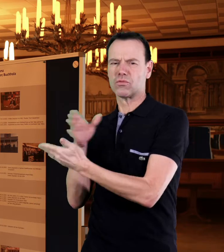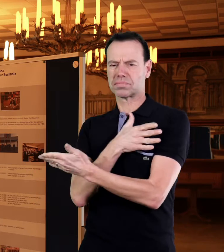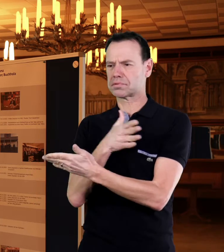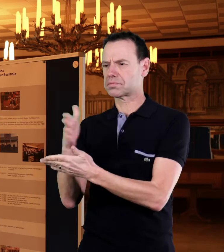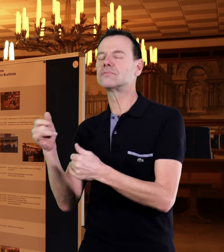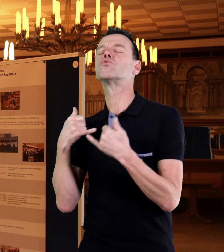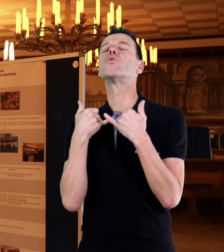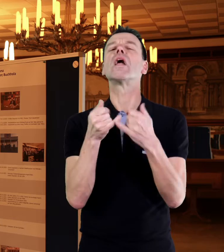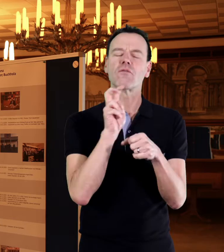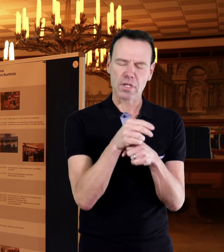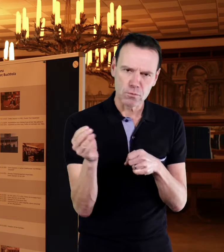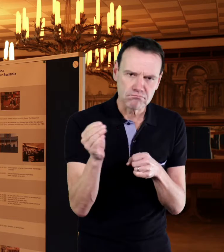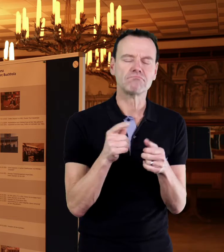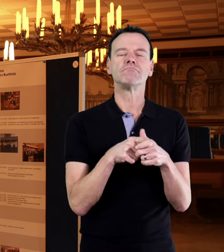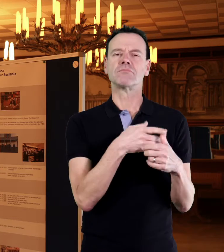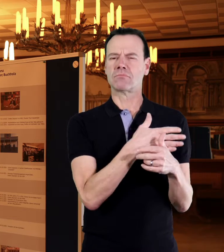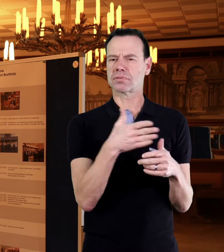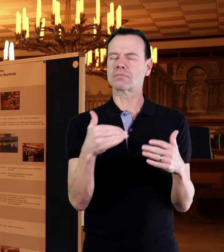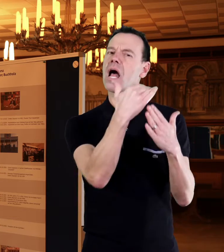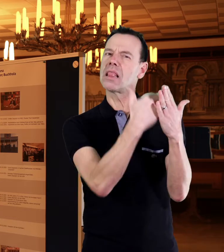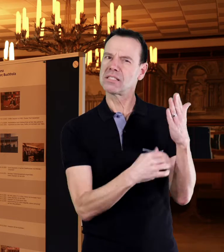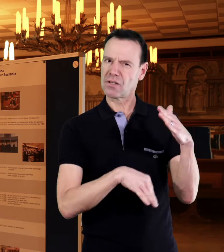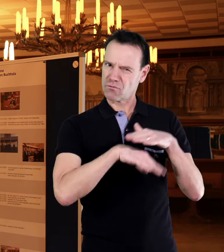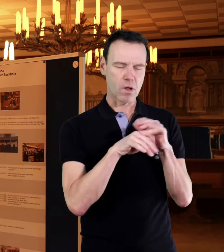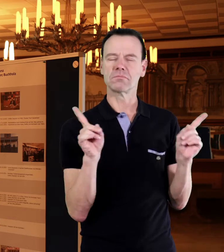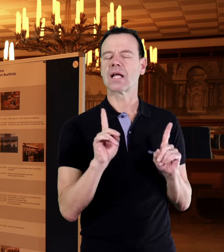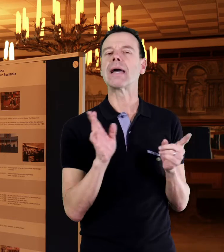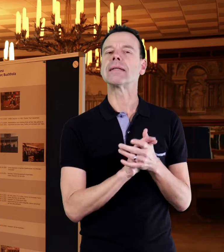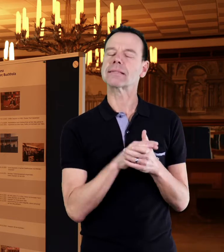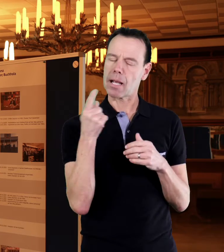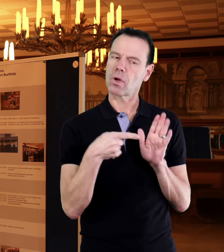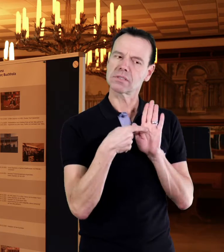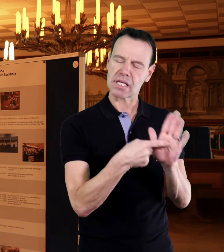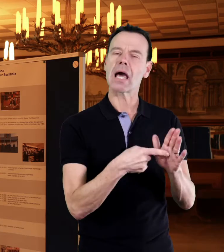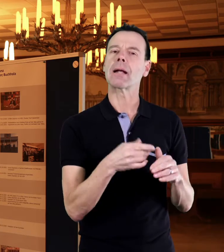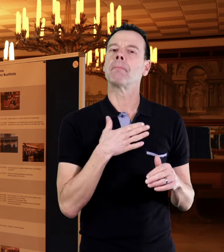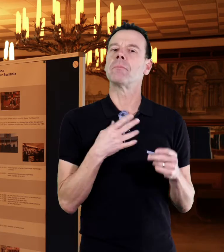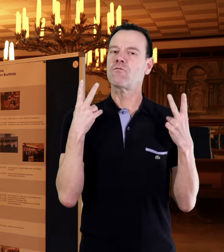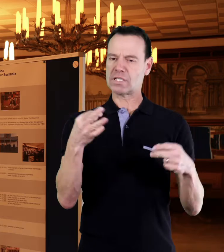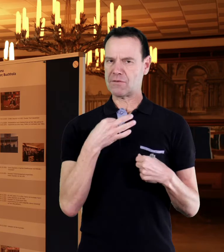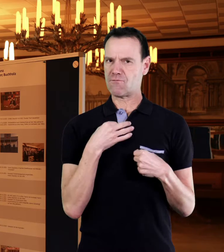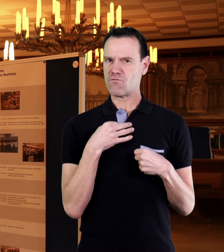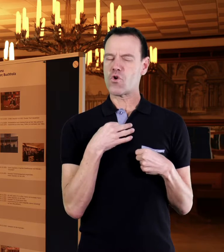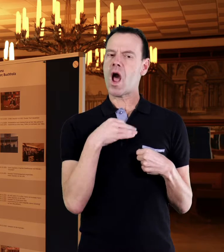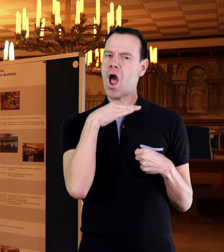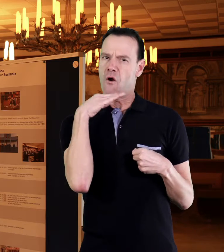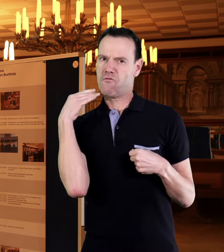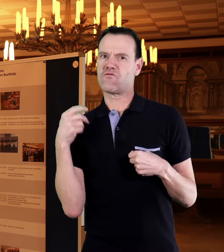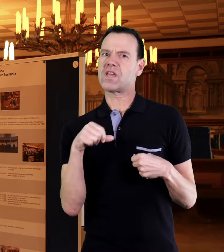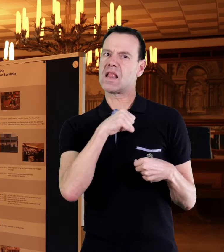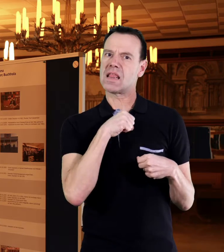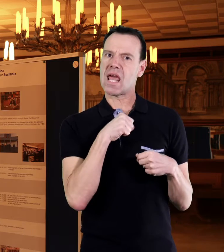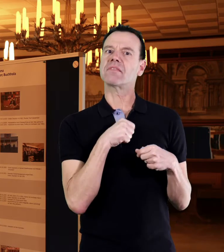und Elternvertretungen aufgenommen. Die Liste ist nicht vollzählig, sie zeigt Ihnen aber, dass es mir wichtig ist, mit möglichst